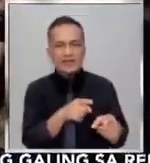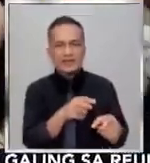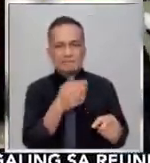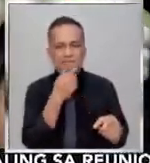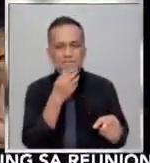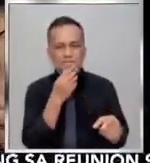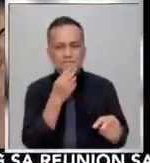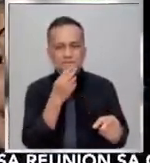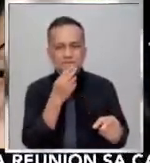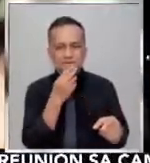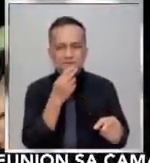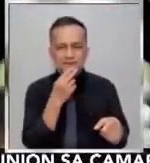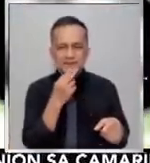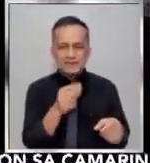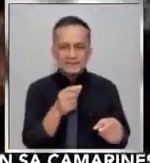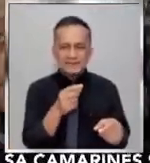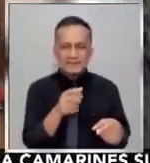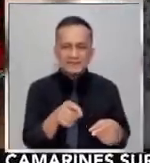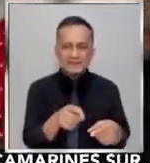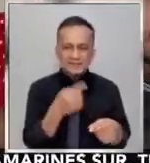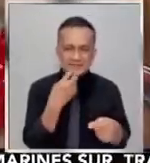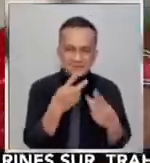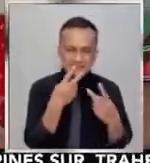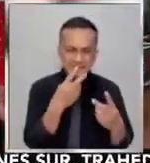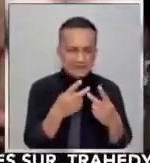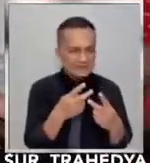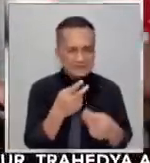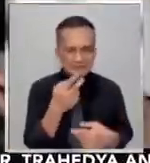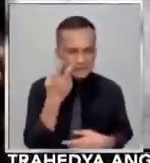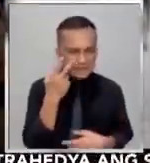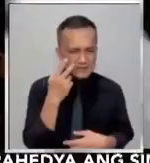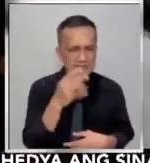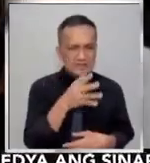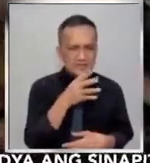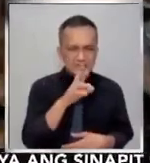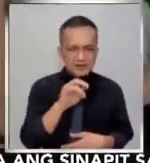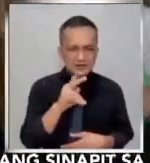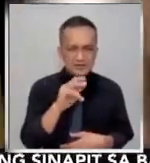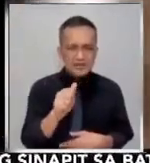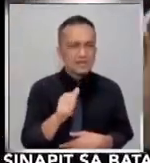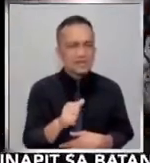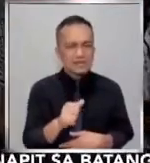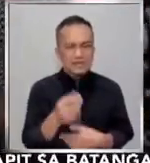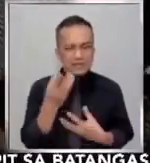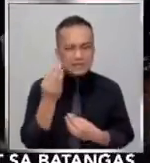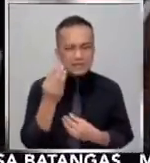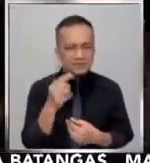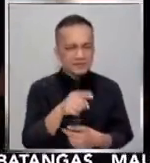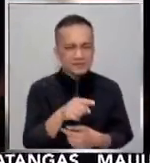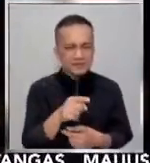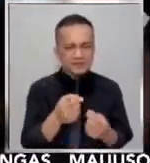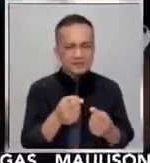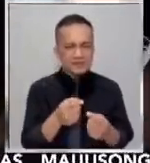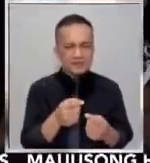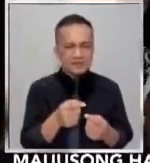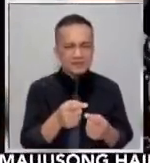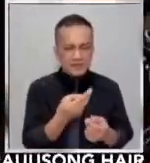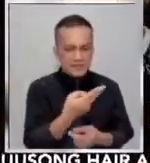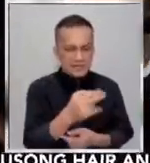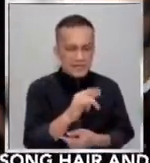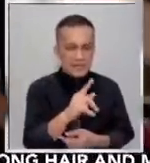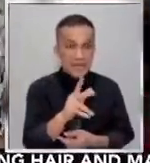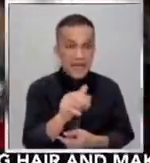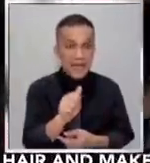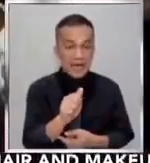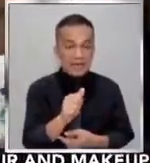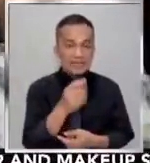dessert kay Nanay Rowena. Ayan, tignan lang at i-update lang ho natin ang kanyang nagaganap na halayang ube. Ay, ayan na